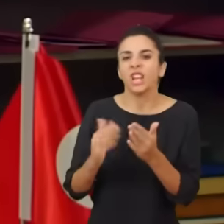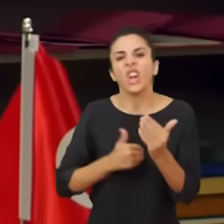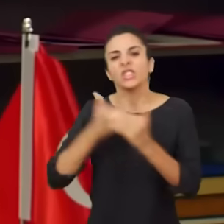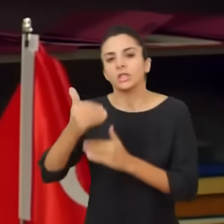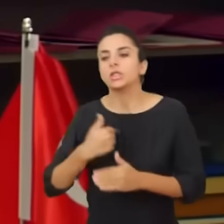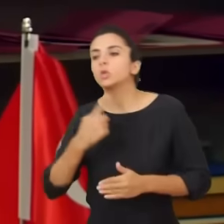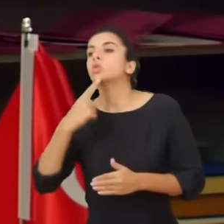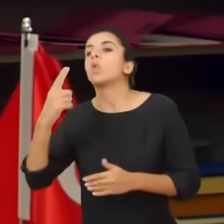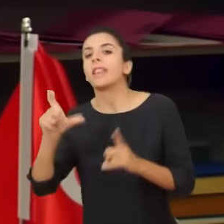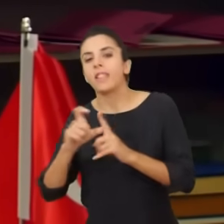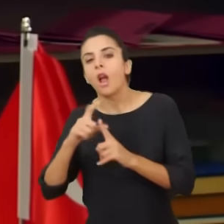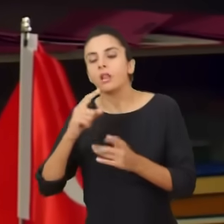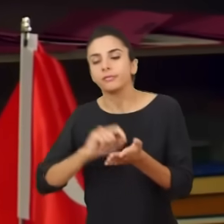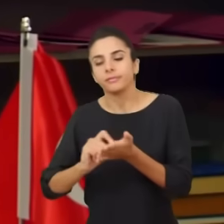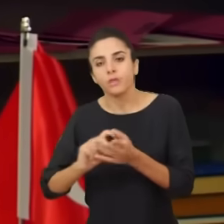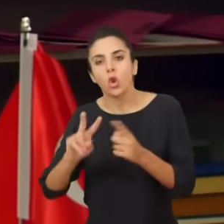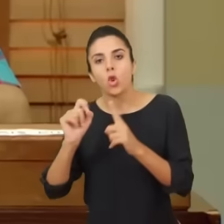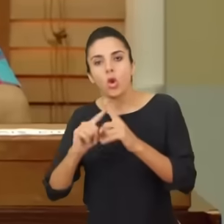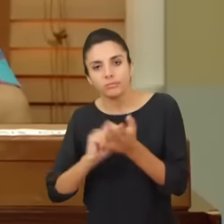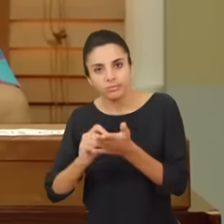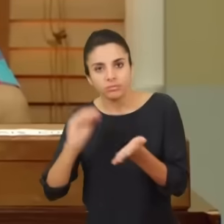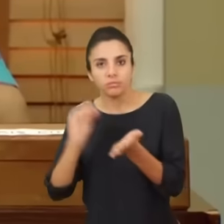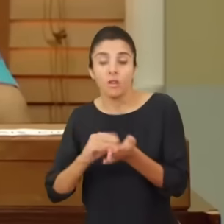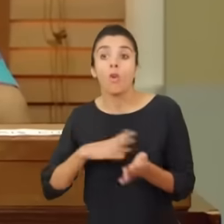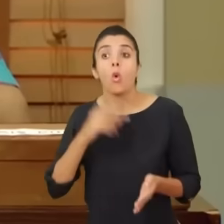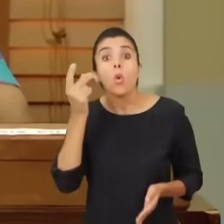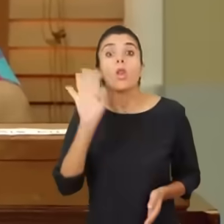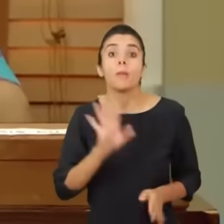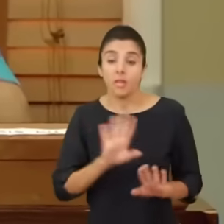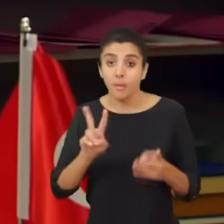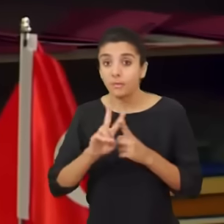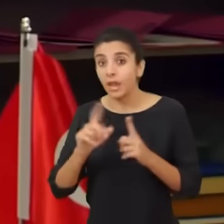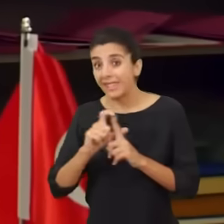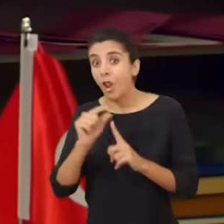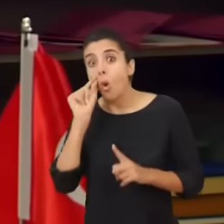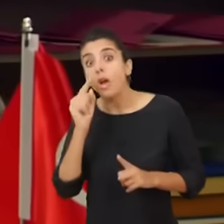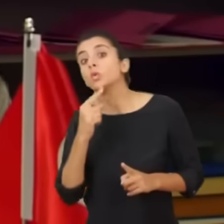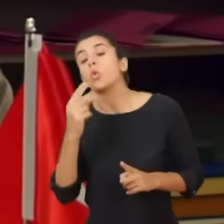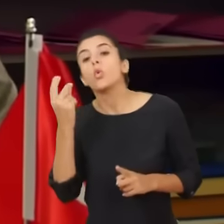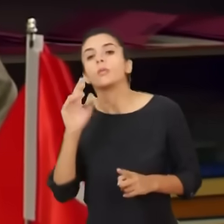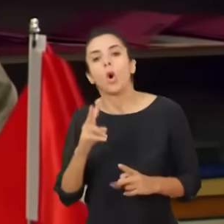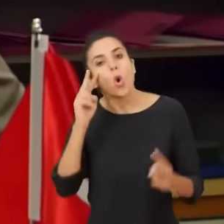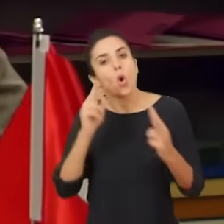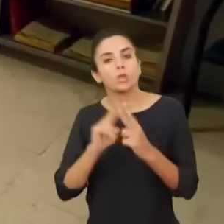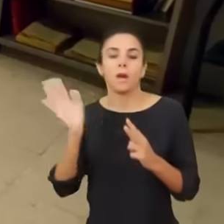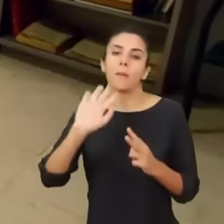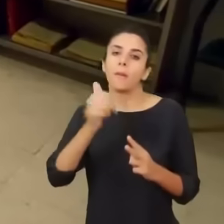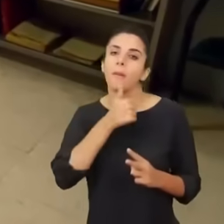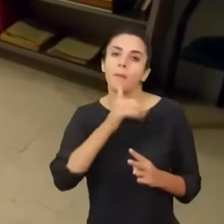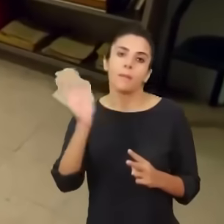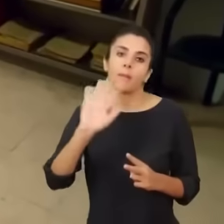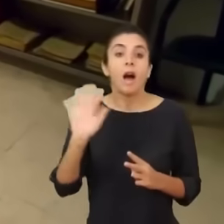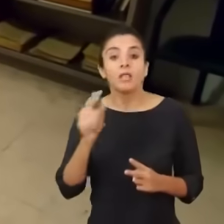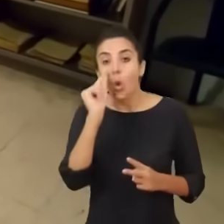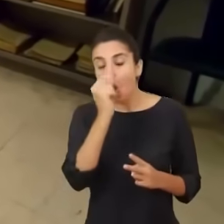Çıkınca ben Danyal'ı aynen böyle söylerim, o da not alır. Unutma onu, Danyal'ı söylerim. Unutma. Görüşürüz o zaman Fehmi baba. Hadi.